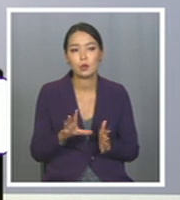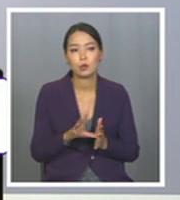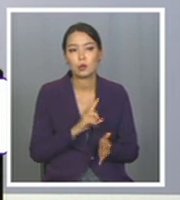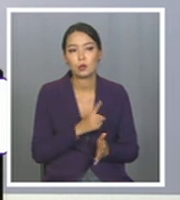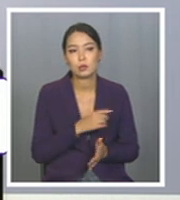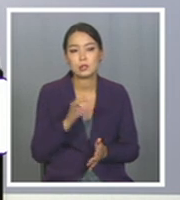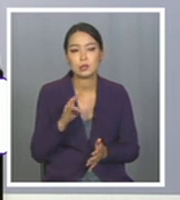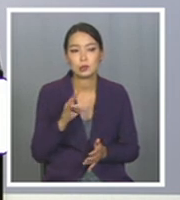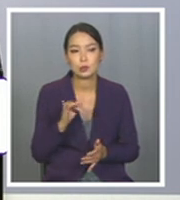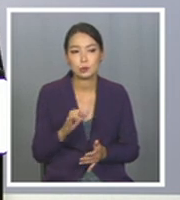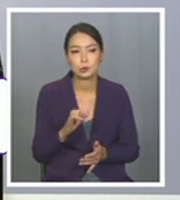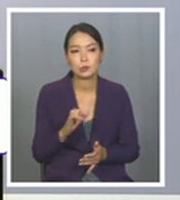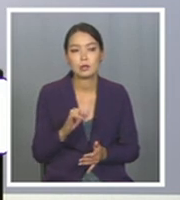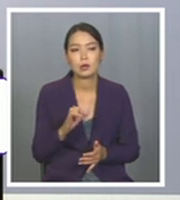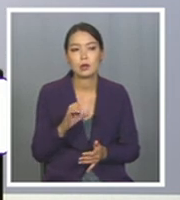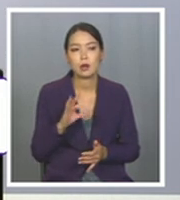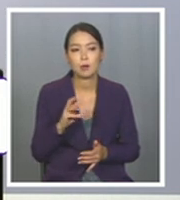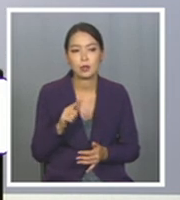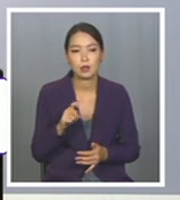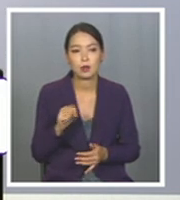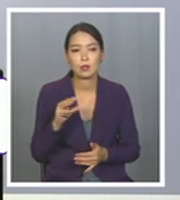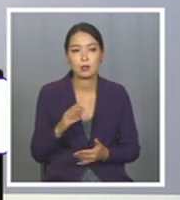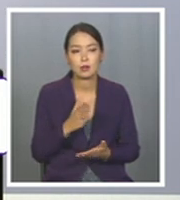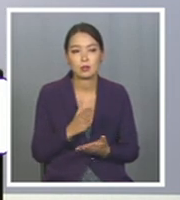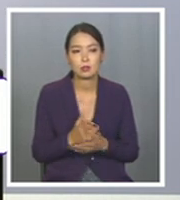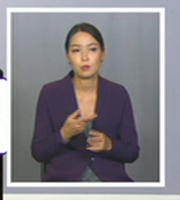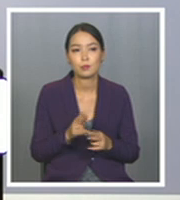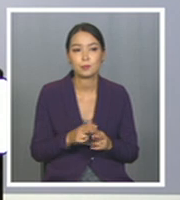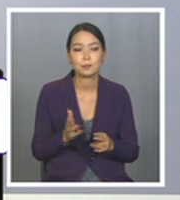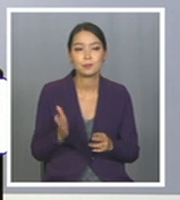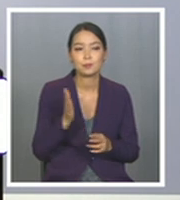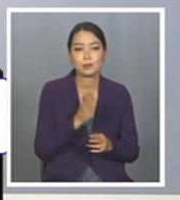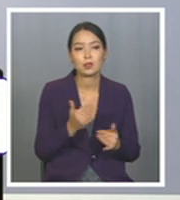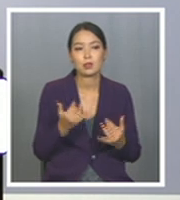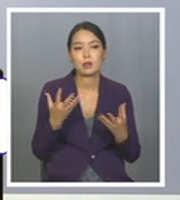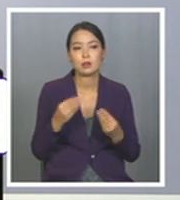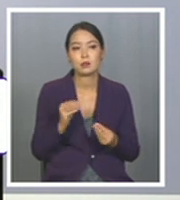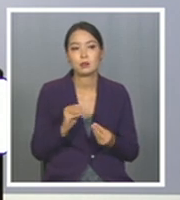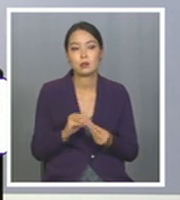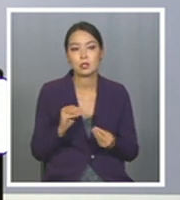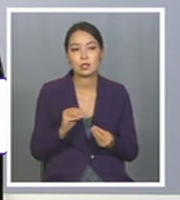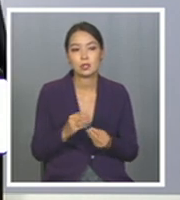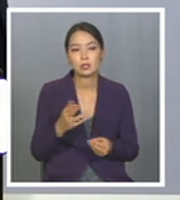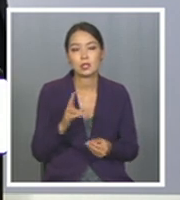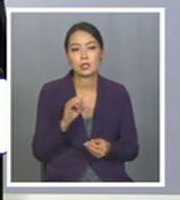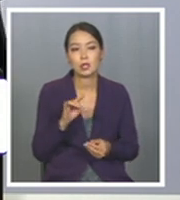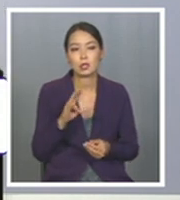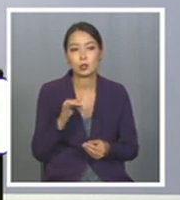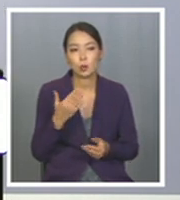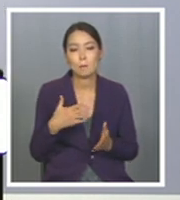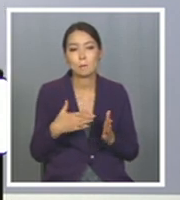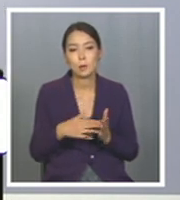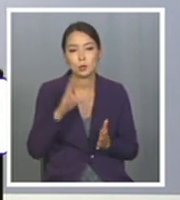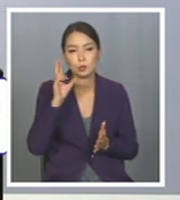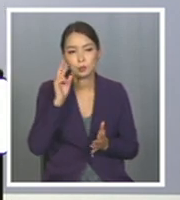синус омега тыға тең болады. Енді синустың алдындағыны біз әдетте кернеудің максимум мәні деп аламыз. Және